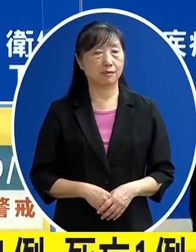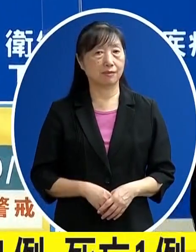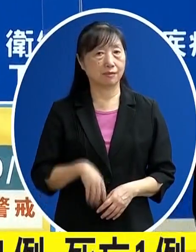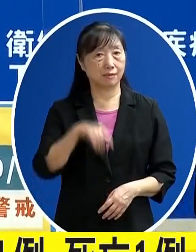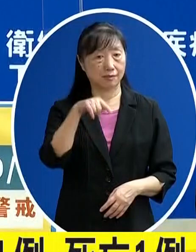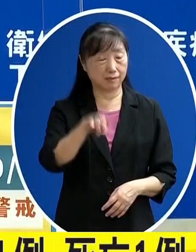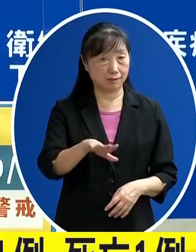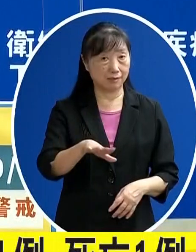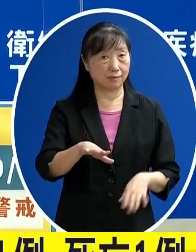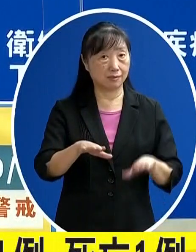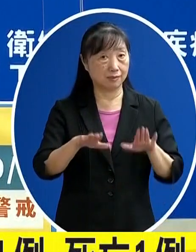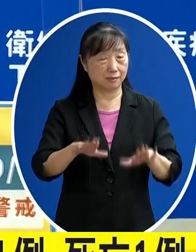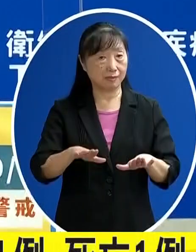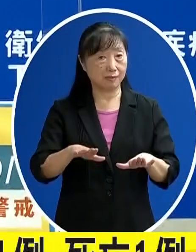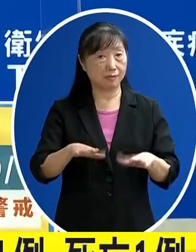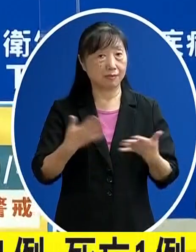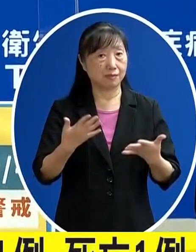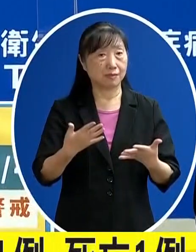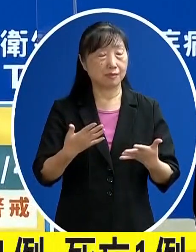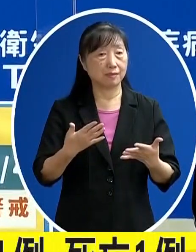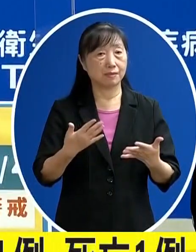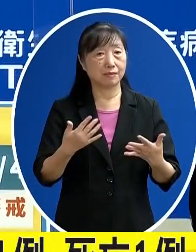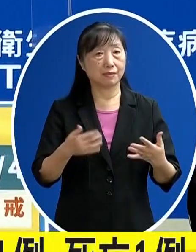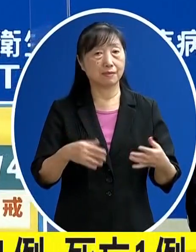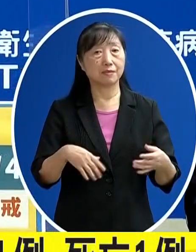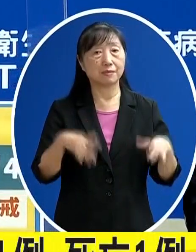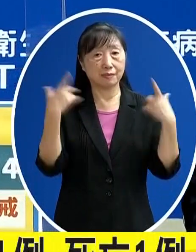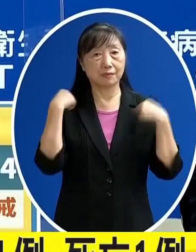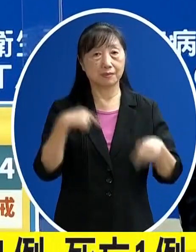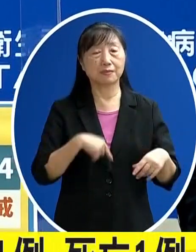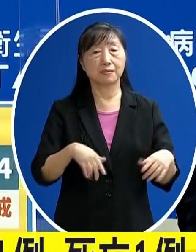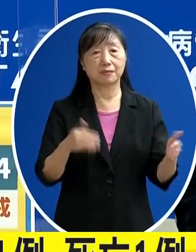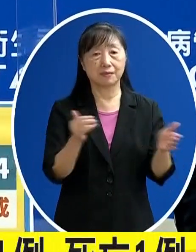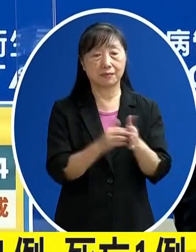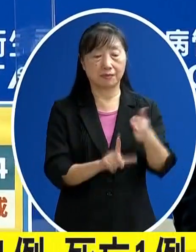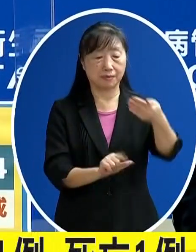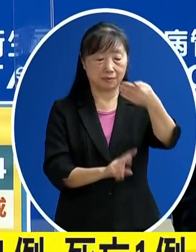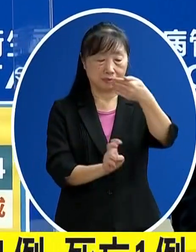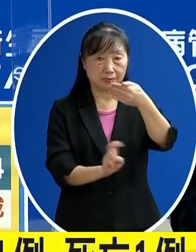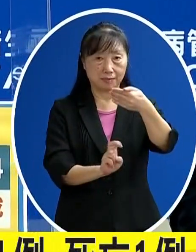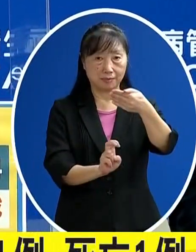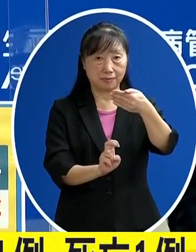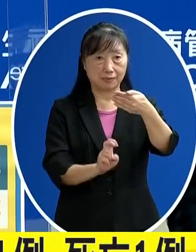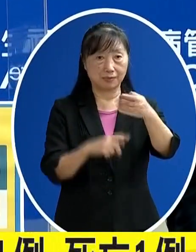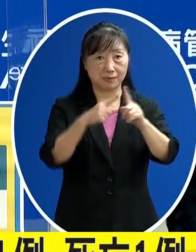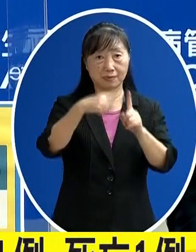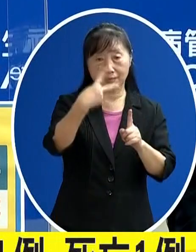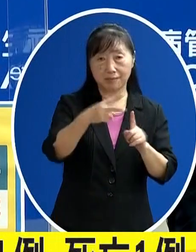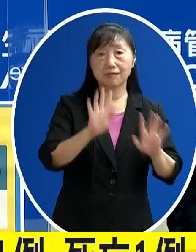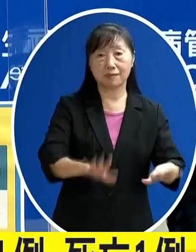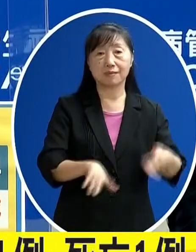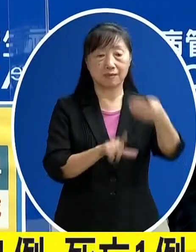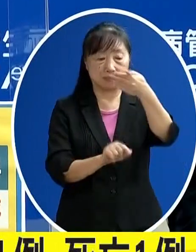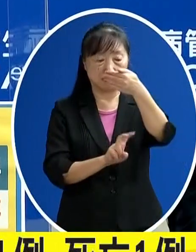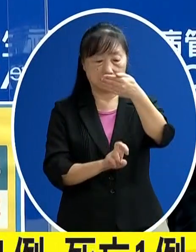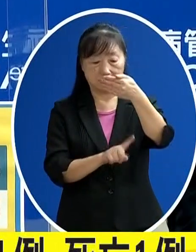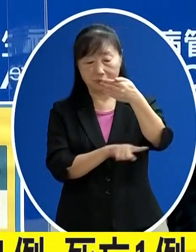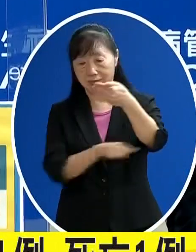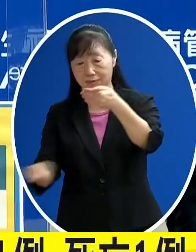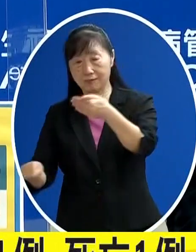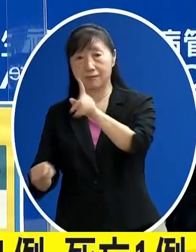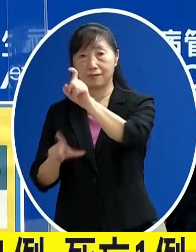那这一波的一个哈，我们的警戒哈，到9月20号，那我们也是宣布到从9月21号起